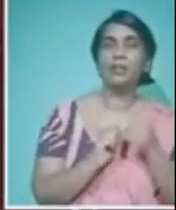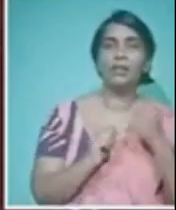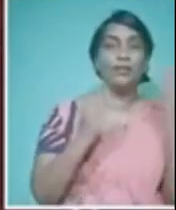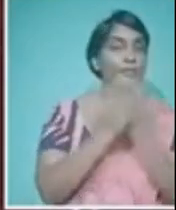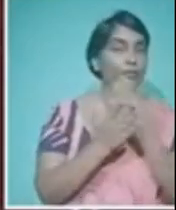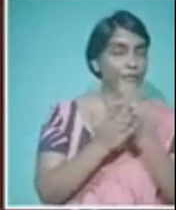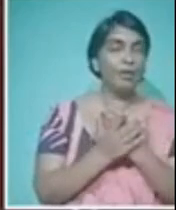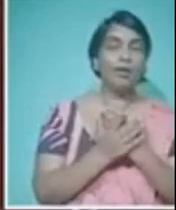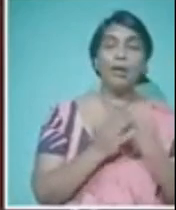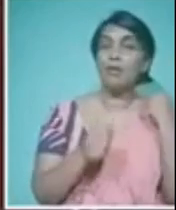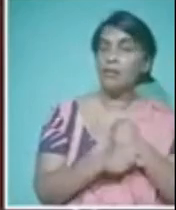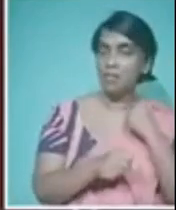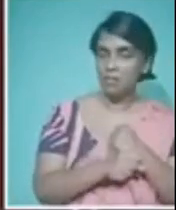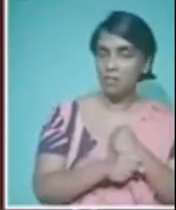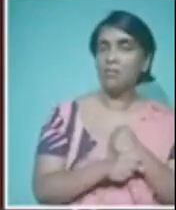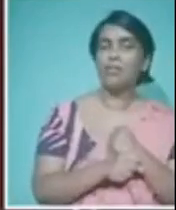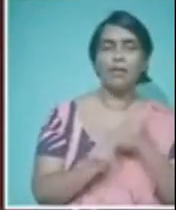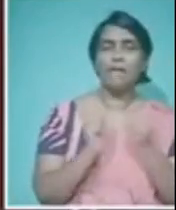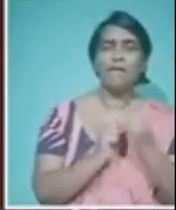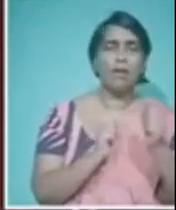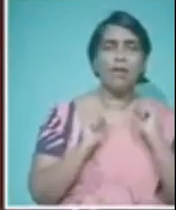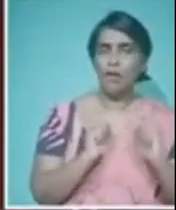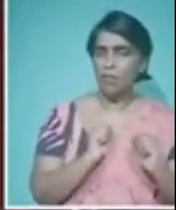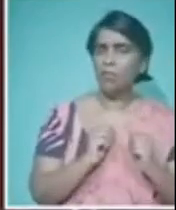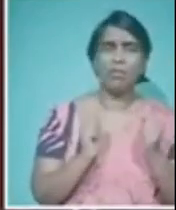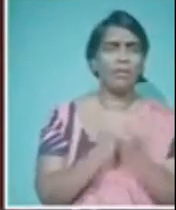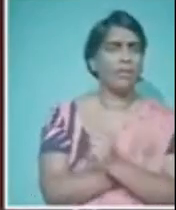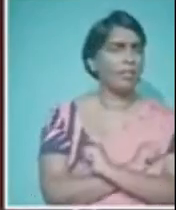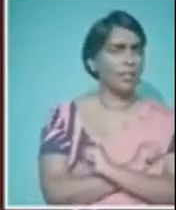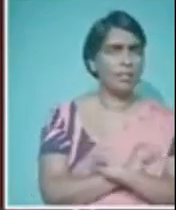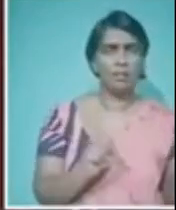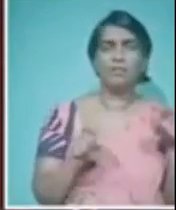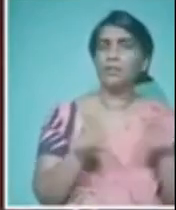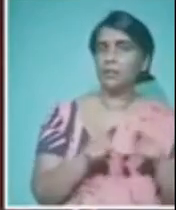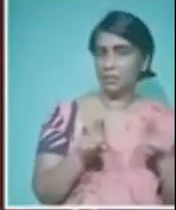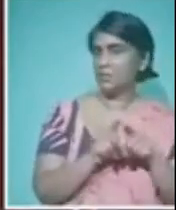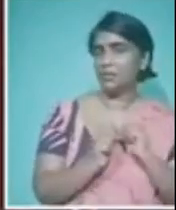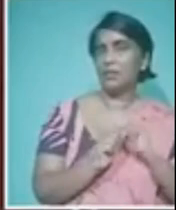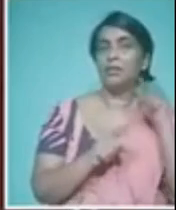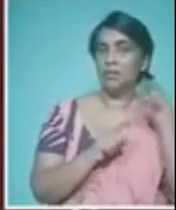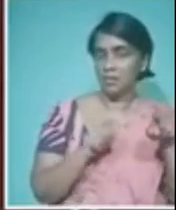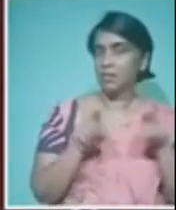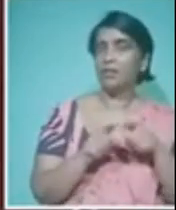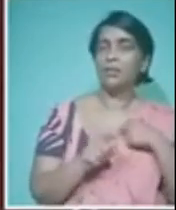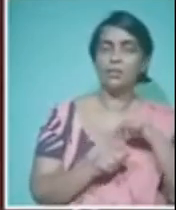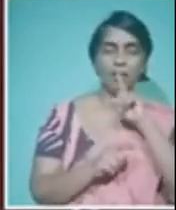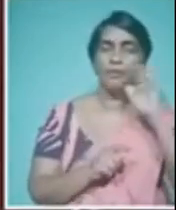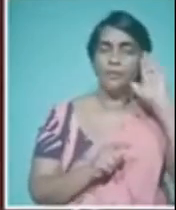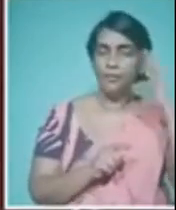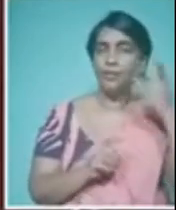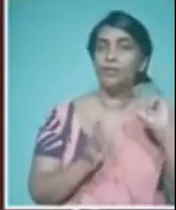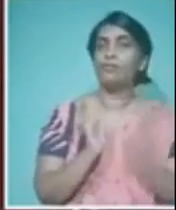සිනමා කර්මාන්තයට රජය විසින් ආණ්ඩුව විසින් මොනවද කරලා තියෙන්නේ? කිසිම දෙයක් මේ වෙනකන් කරලා නැහැ. ඒ නිසා අපි ඊළා සිනමා විශේෂ